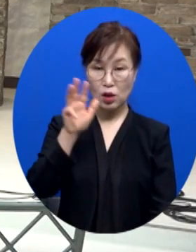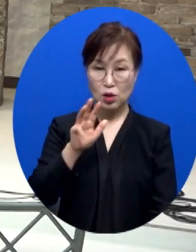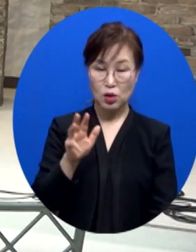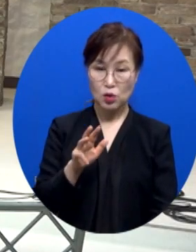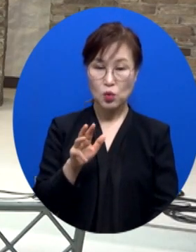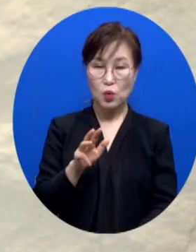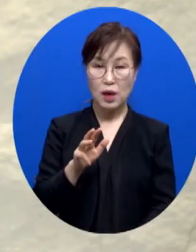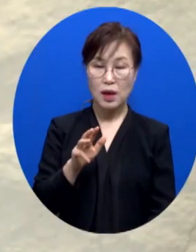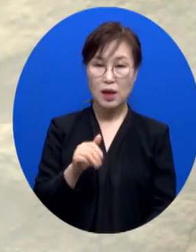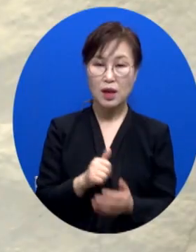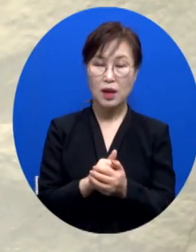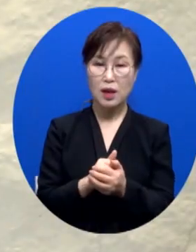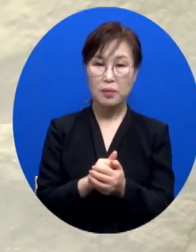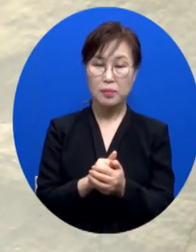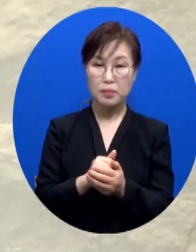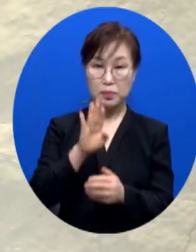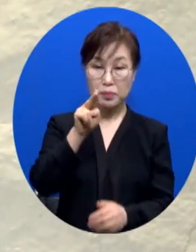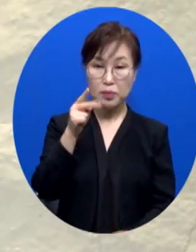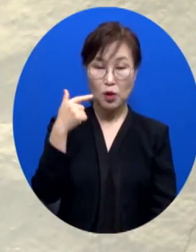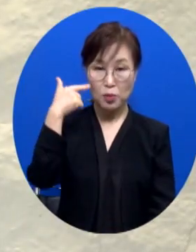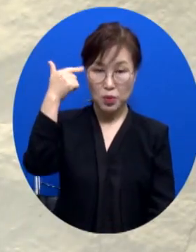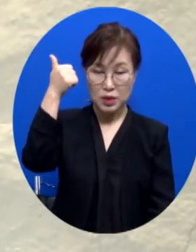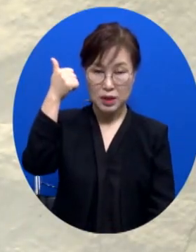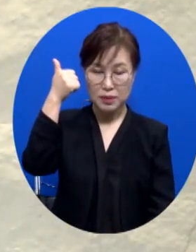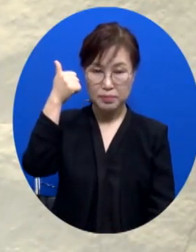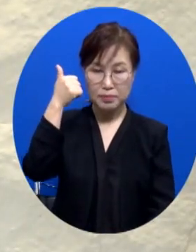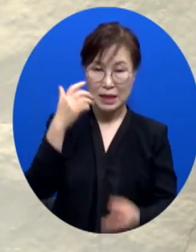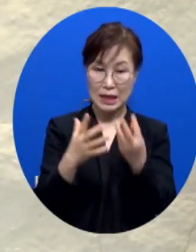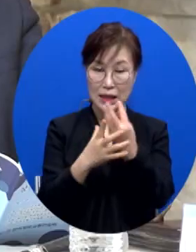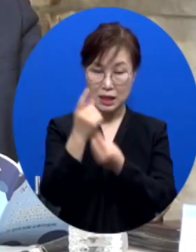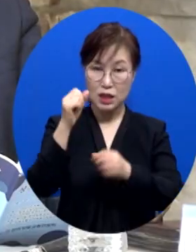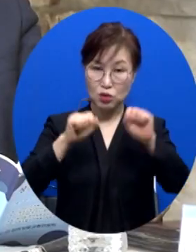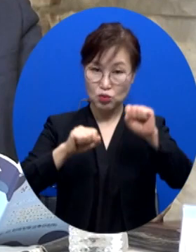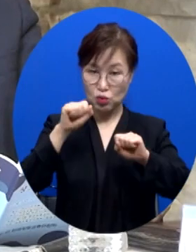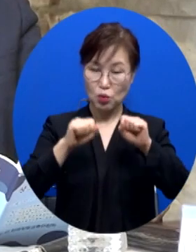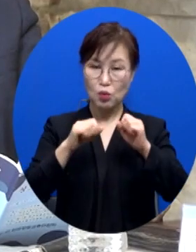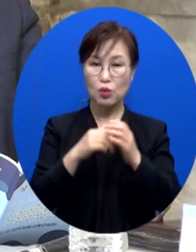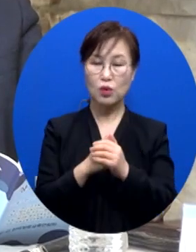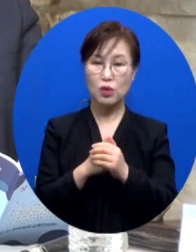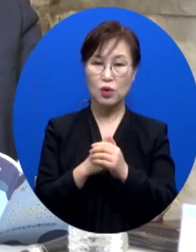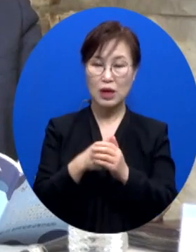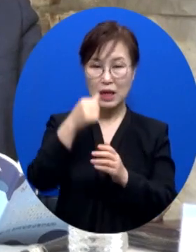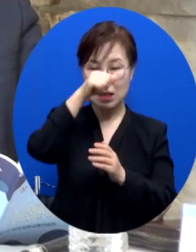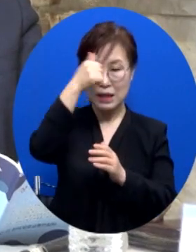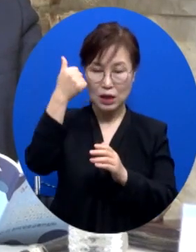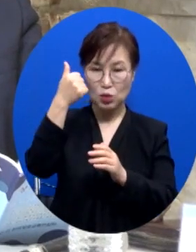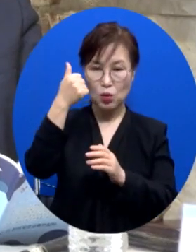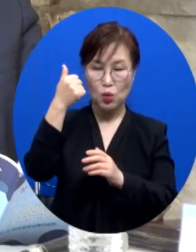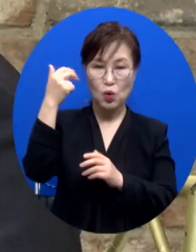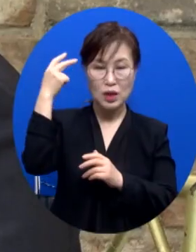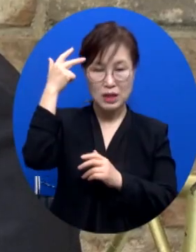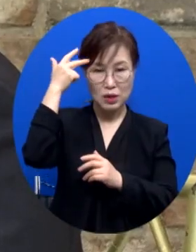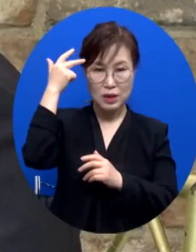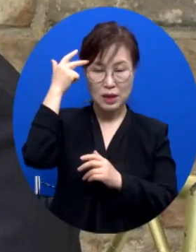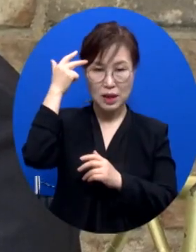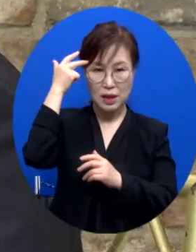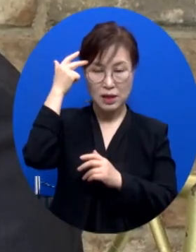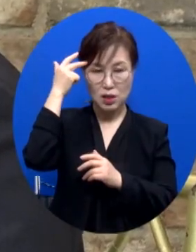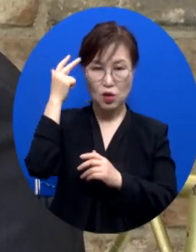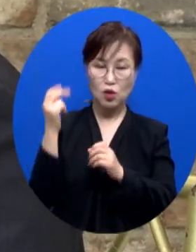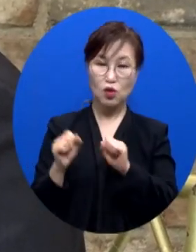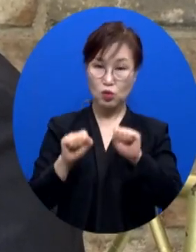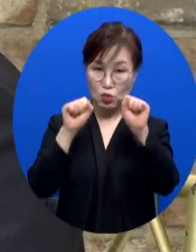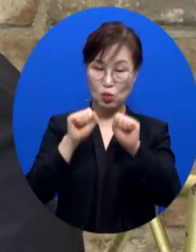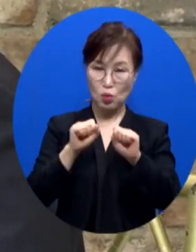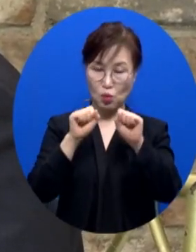사무총장 변창배 목사는 한국장로교 일치운동 차원에서 한장총회 장로교 정체성 회복운동과 한교단